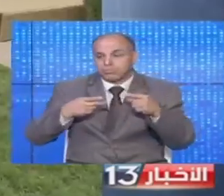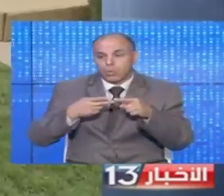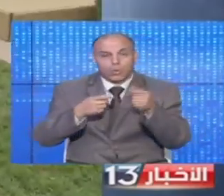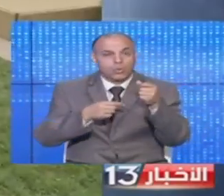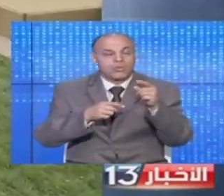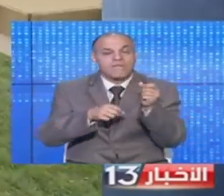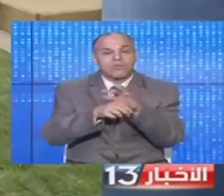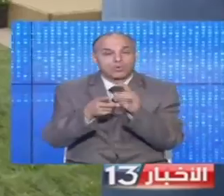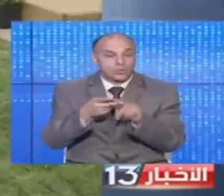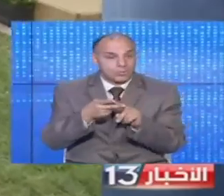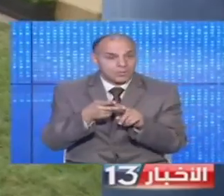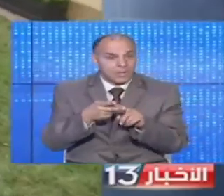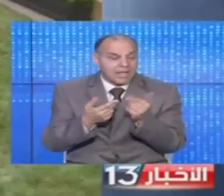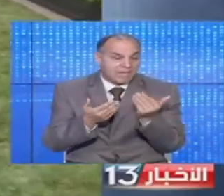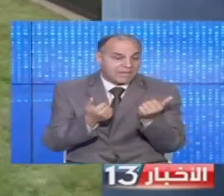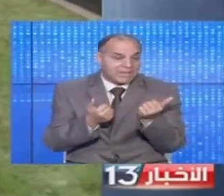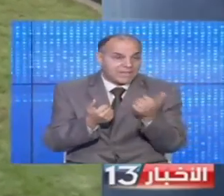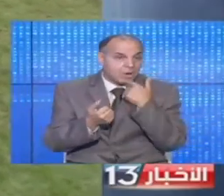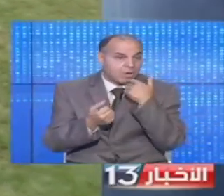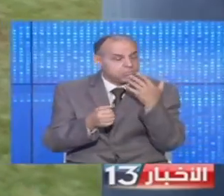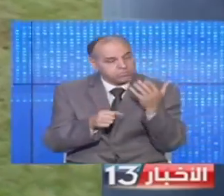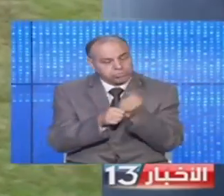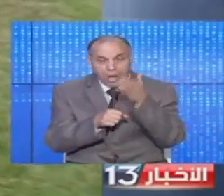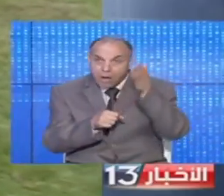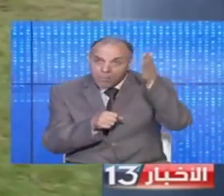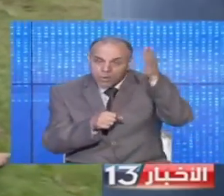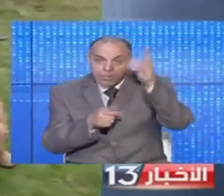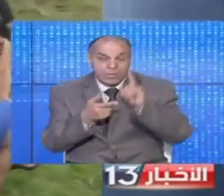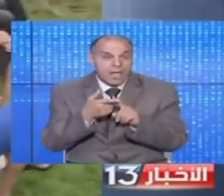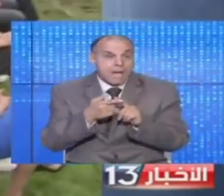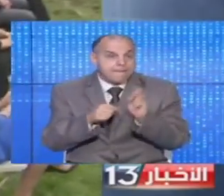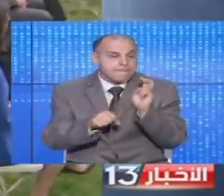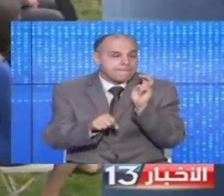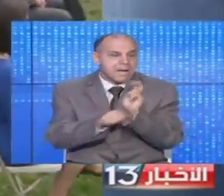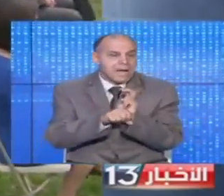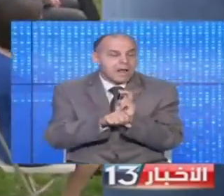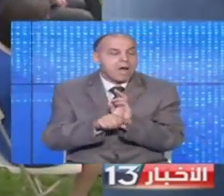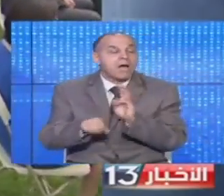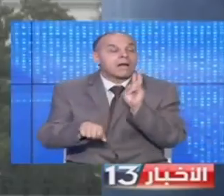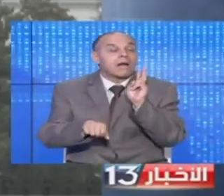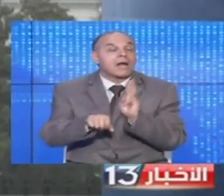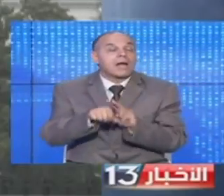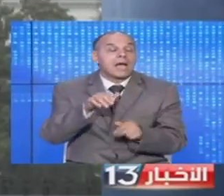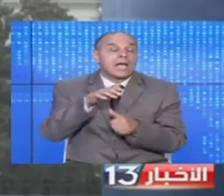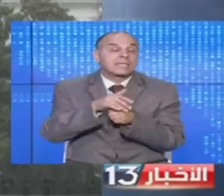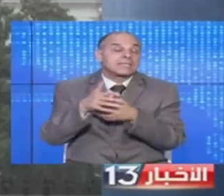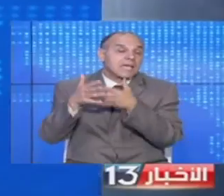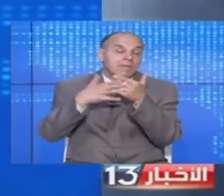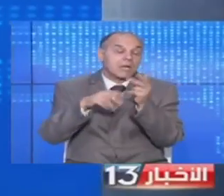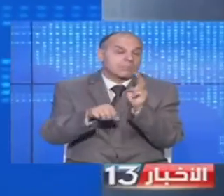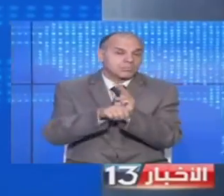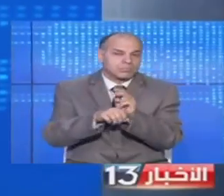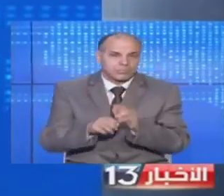ضد الفيروس في انتظار ان يحقق طموحه في البقاء سيدا على البيت الابيض